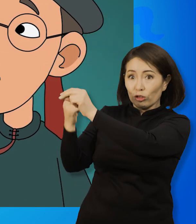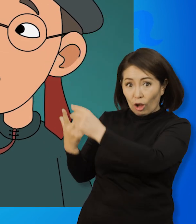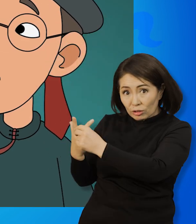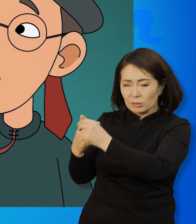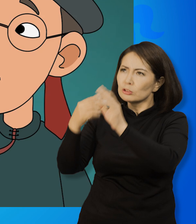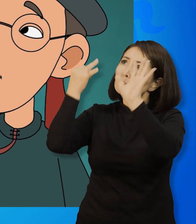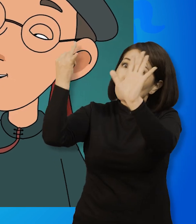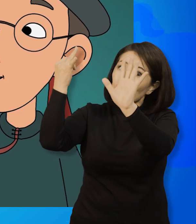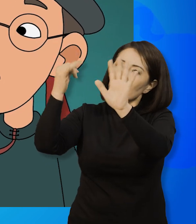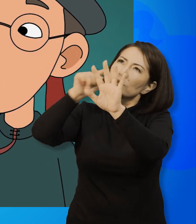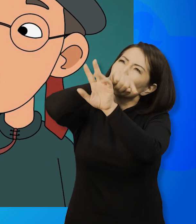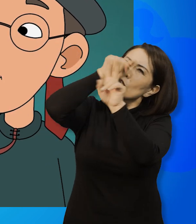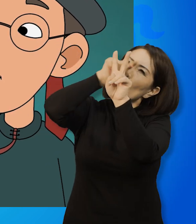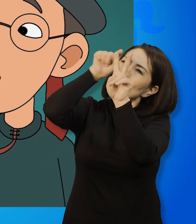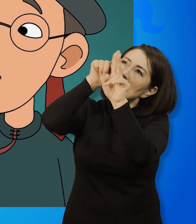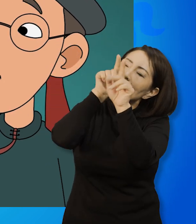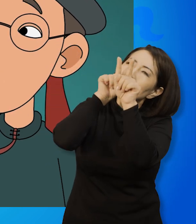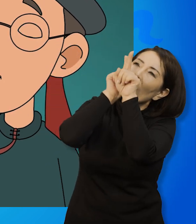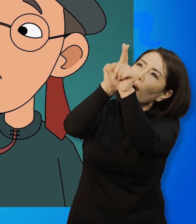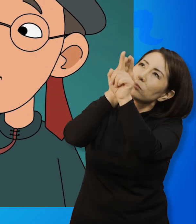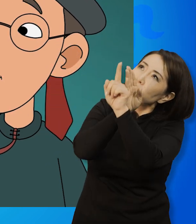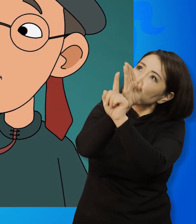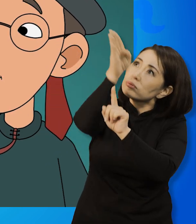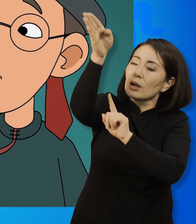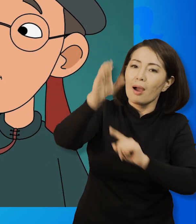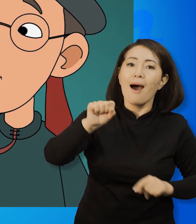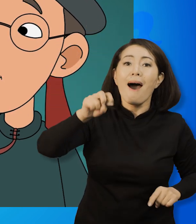явангуут алтан гац од яг таардаг юм да.